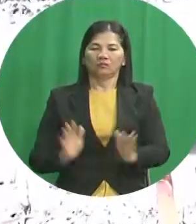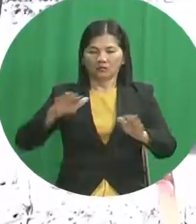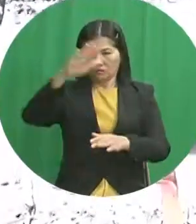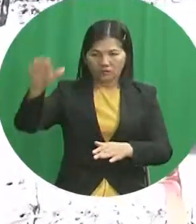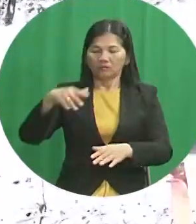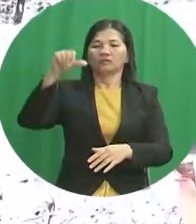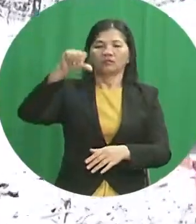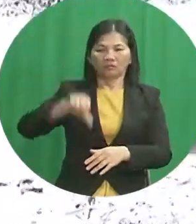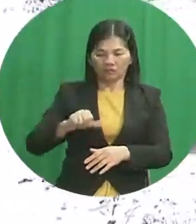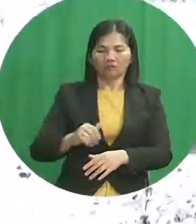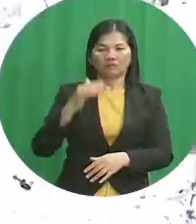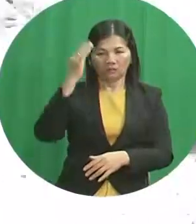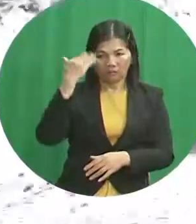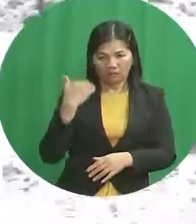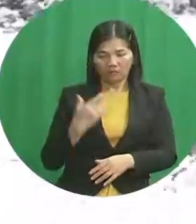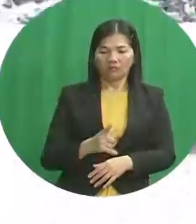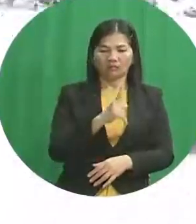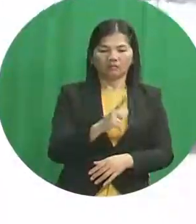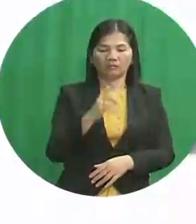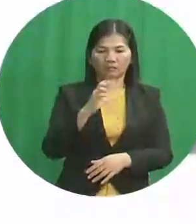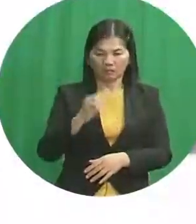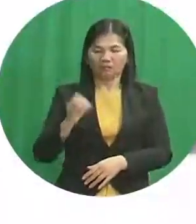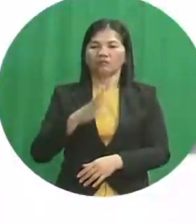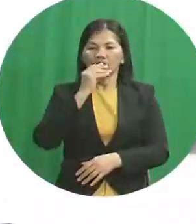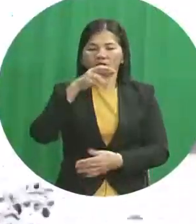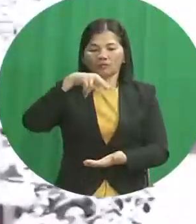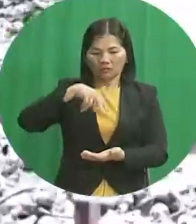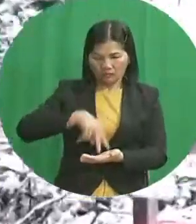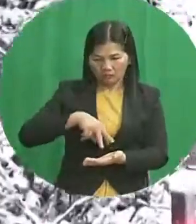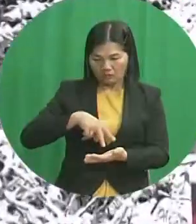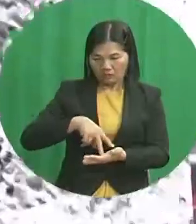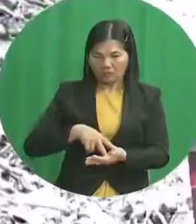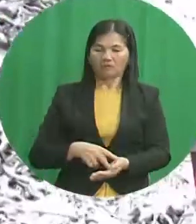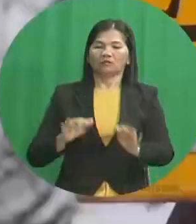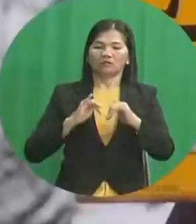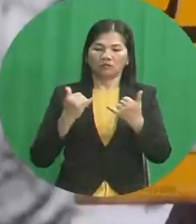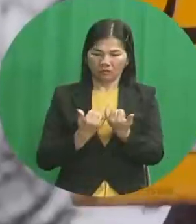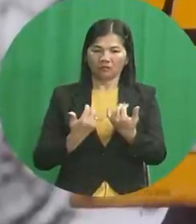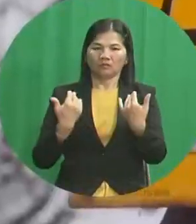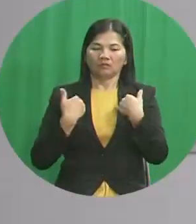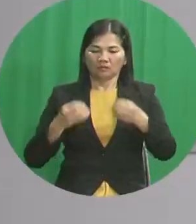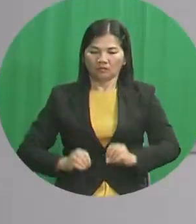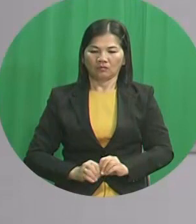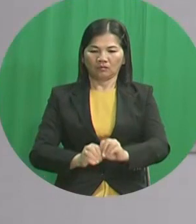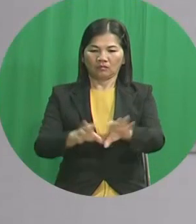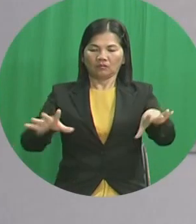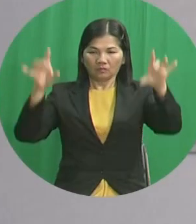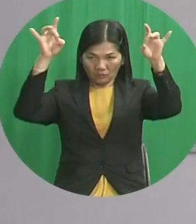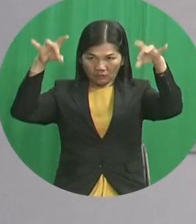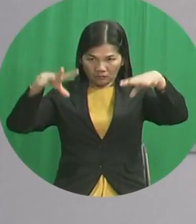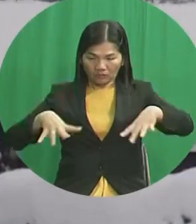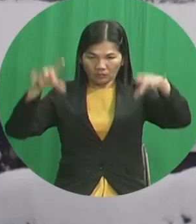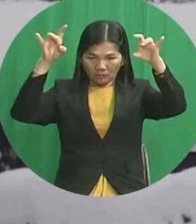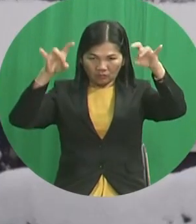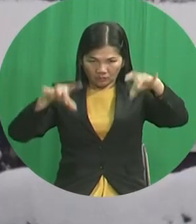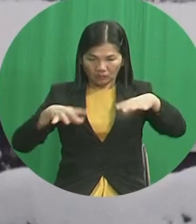ល្អនាង Jenny Israel Kyle បាននិយាយនៅពេលដែលនាងឈរនៅលើកសិដ្ឋានគ្រួសារដែលគ្របដណ្ដប់ទៅដោយព្រិលរ